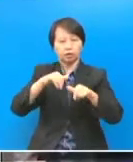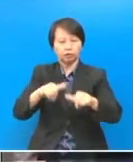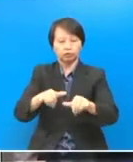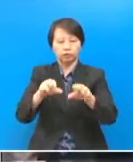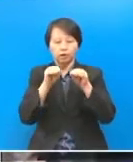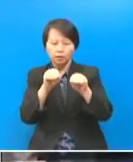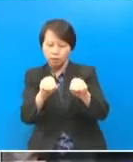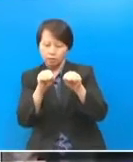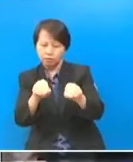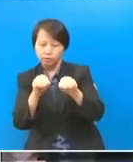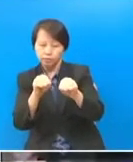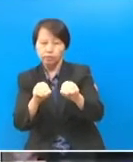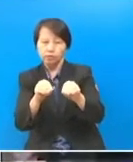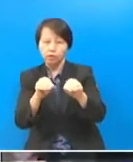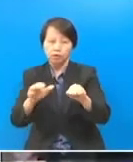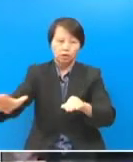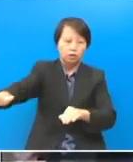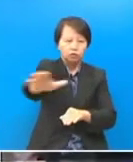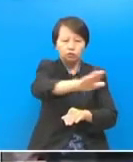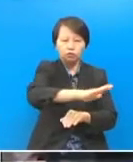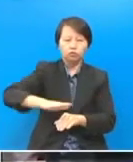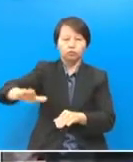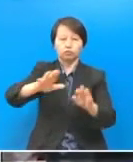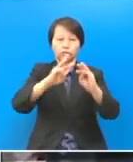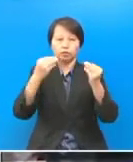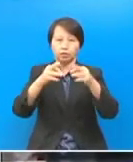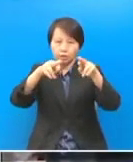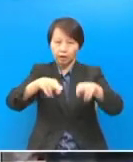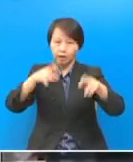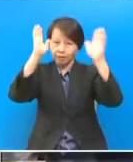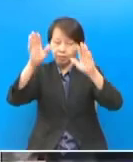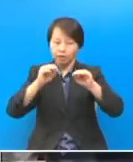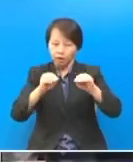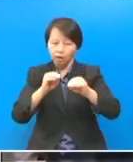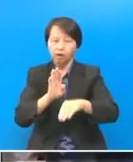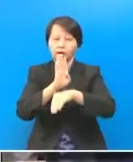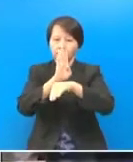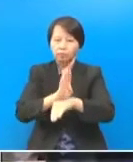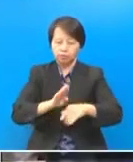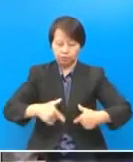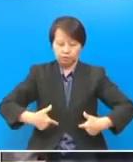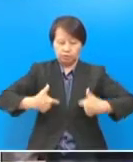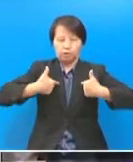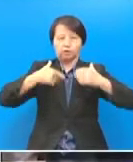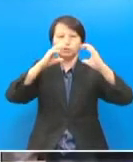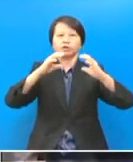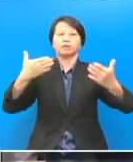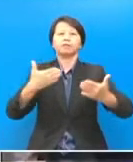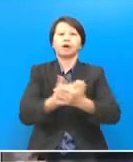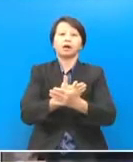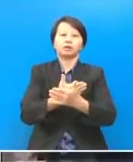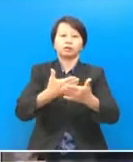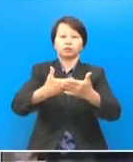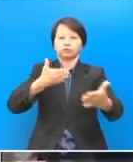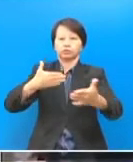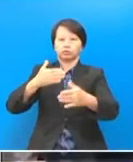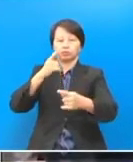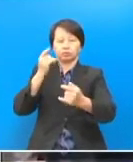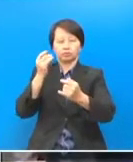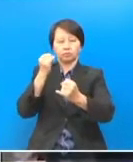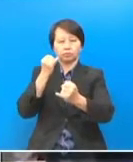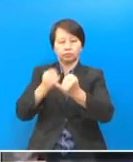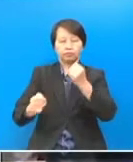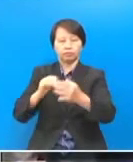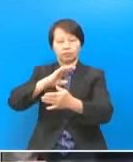pendidikan kepada seluruh anggota masyarakat untuk membudayakan norma baru kehidupan sebelum berakhirnya fase